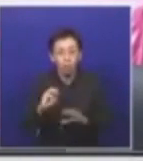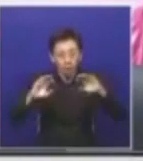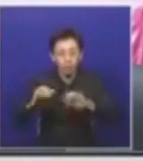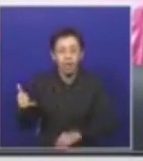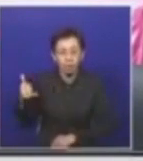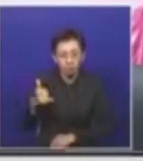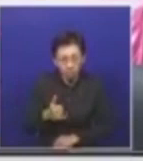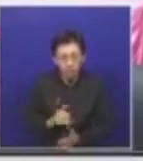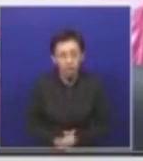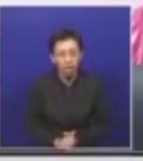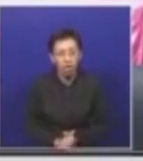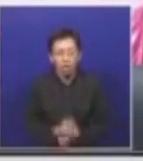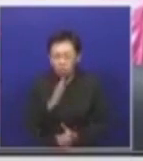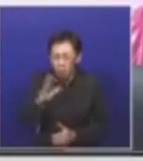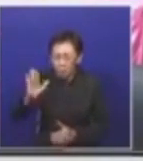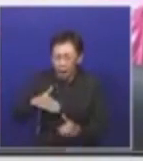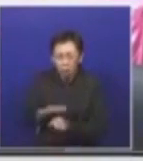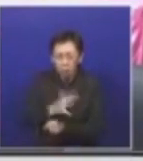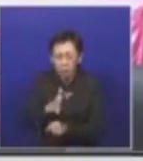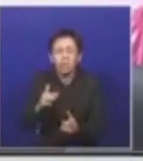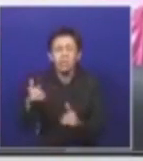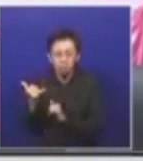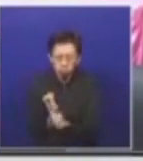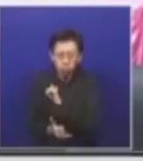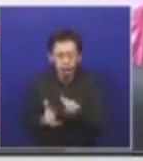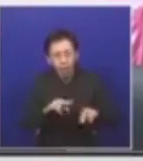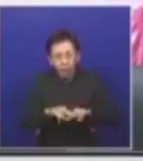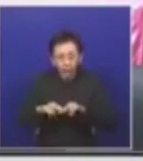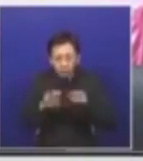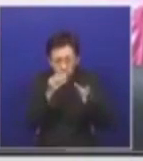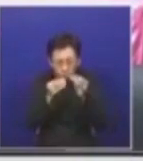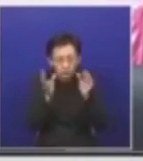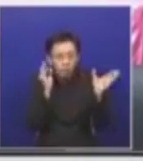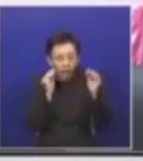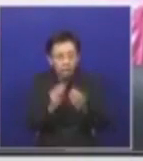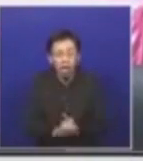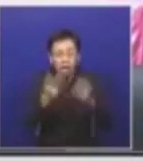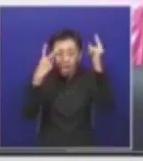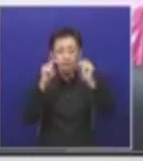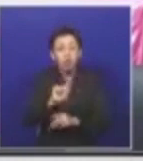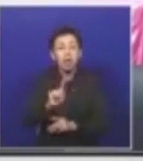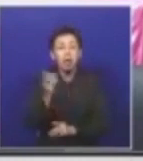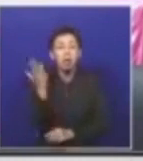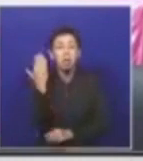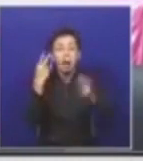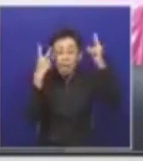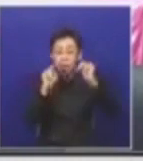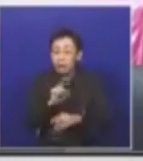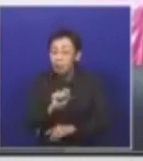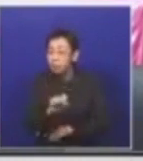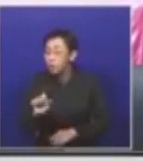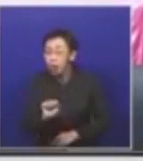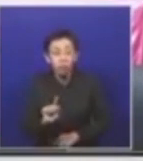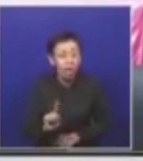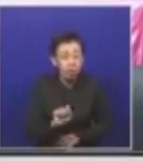ควรมาไม่ได้ทั้งหมดไม่เป็นไรก็ต้องมาเพราะนั้นท่านนายกรัฐมนตรีอยู่ไหนขอทวงนะฮะเมื่อวานท่านถามหาพวกผม